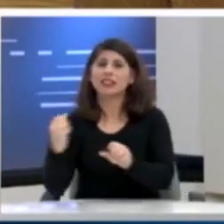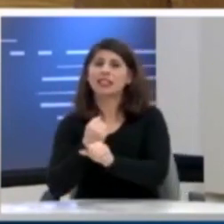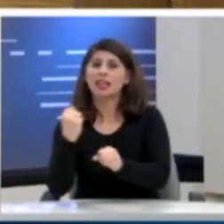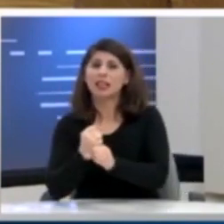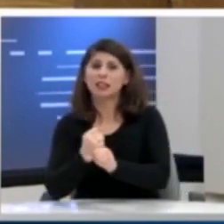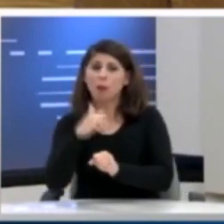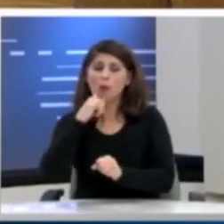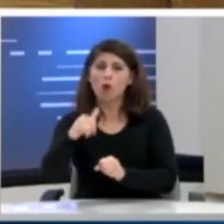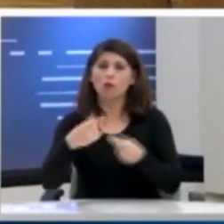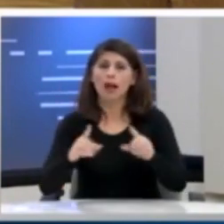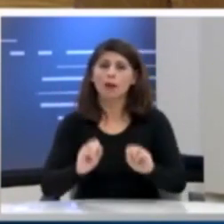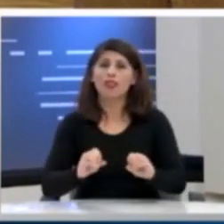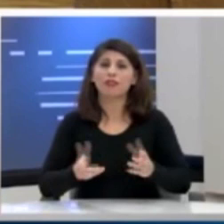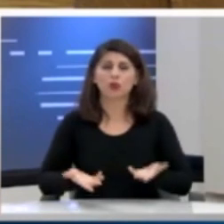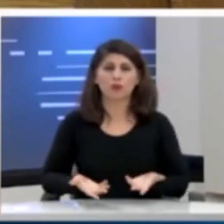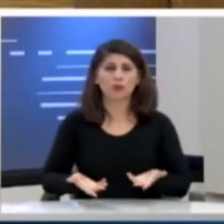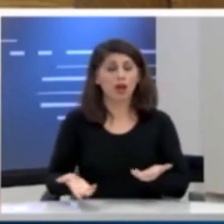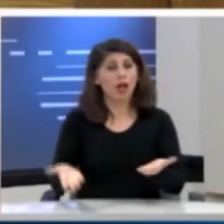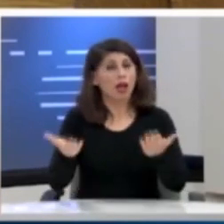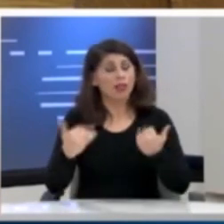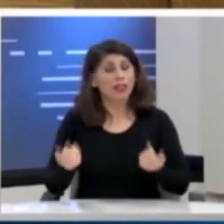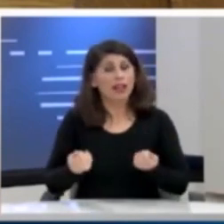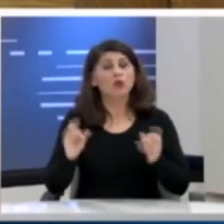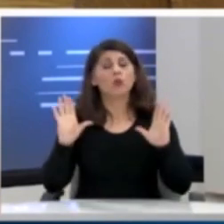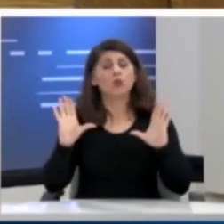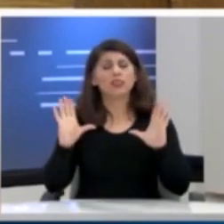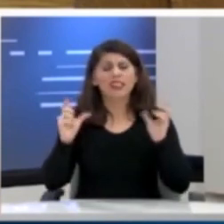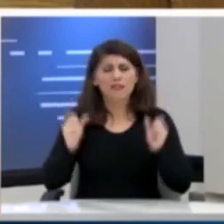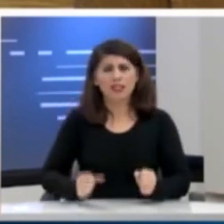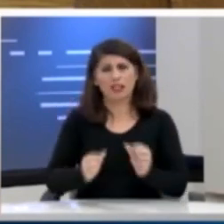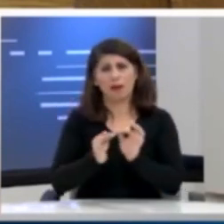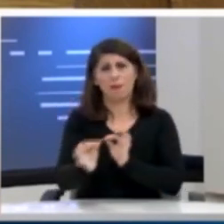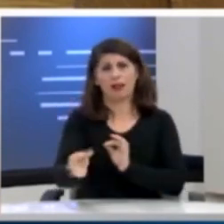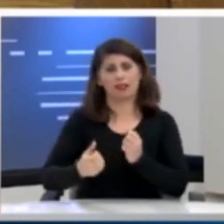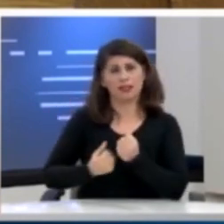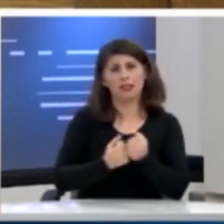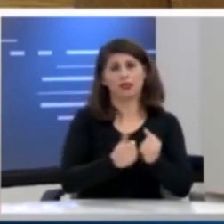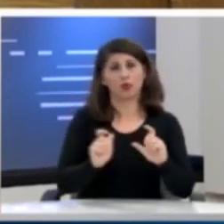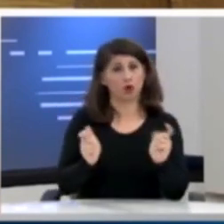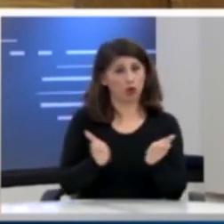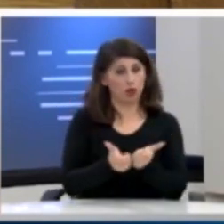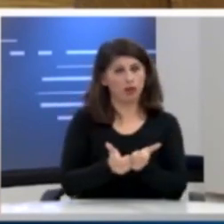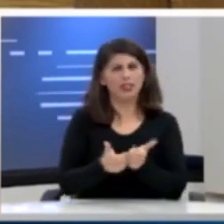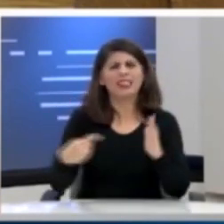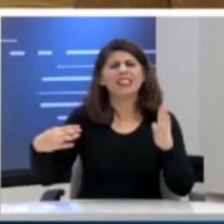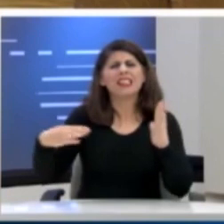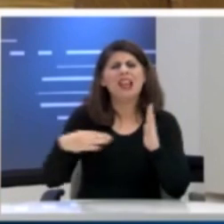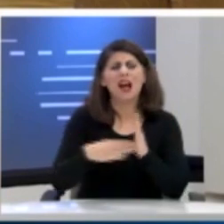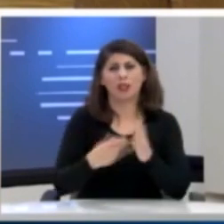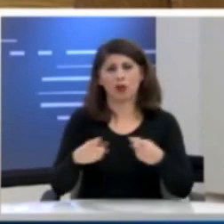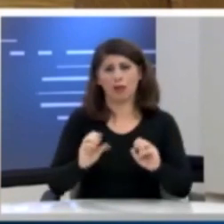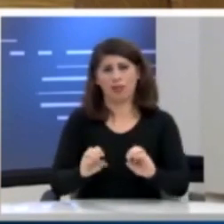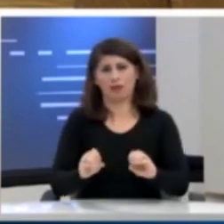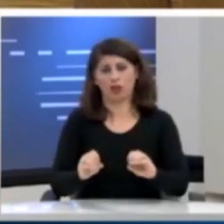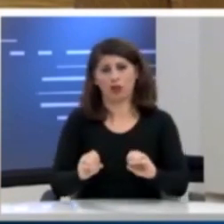μόνιμους εκπαιδευτικούς. Δεν υλοποιείται ούτε στοιχειώδη μέτρα στήριξης των οικογενειών των χιλιάδων